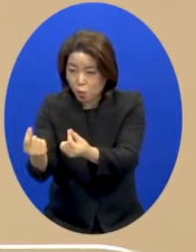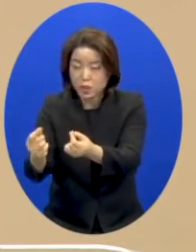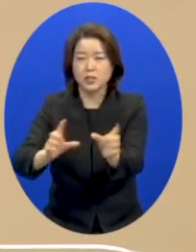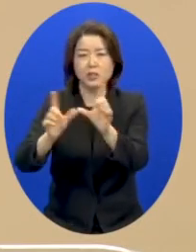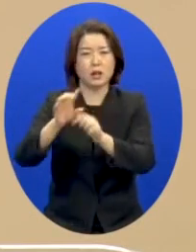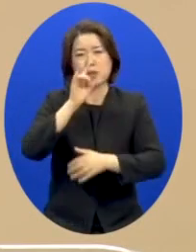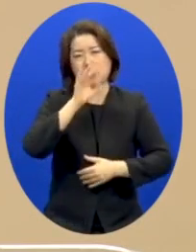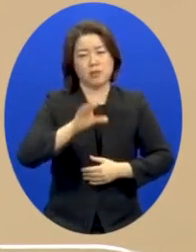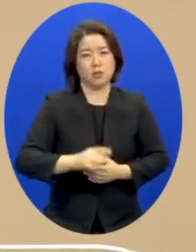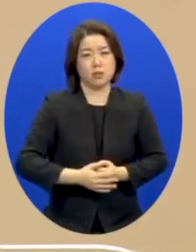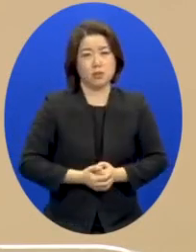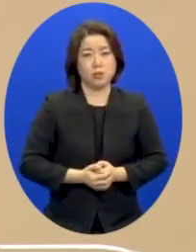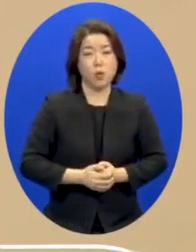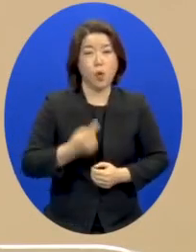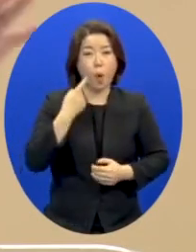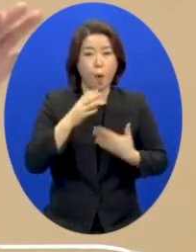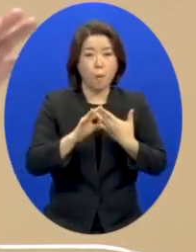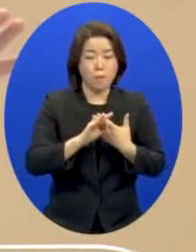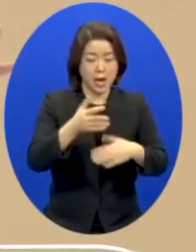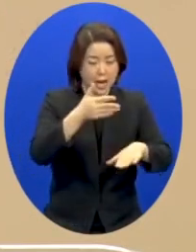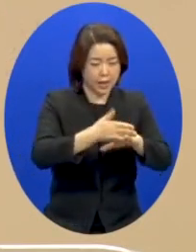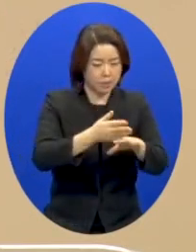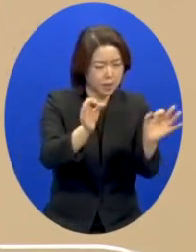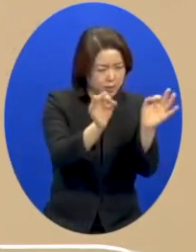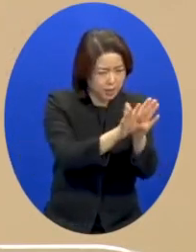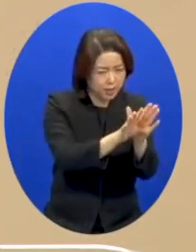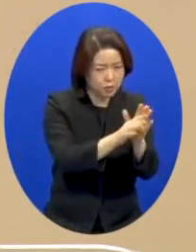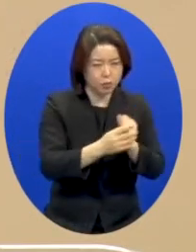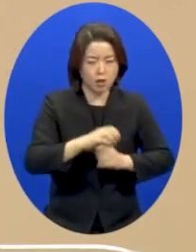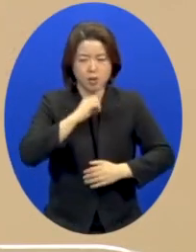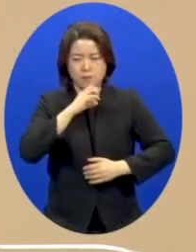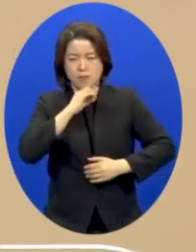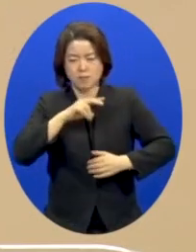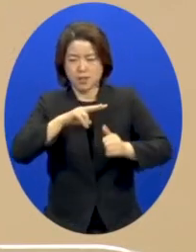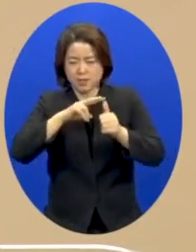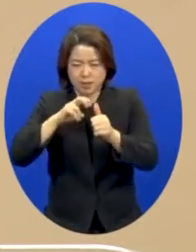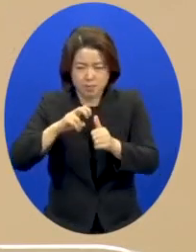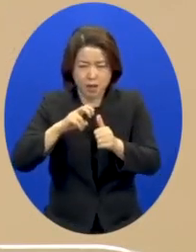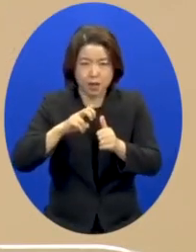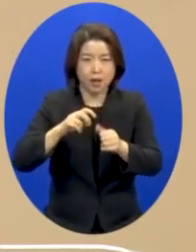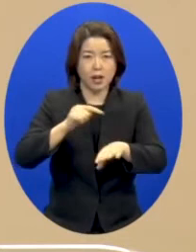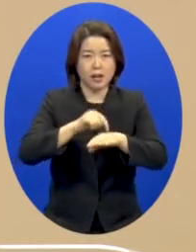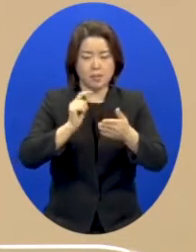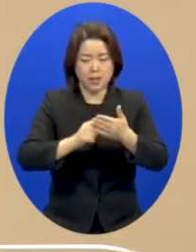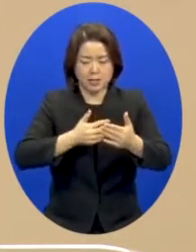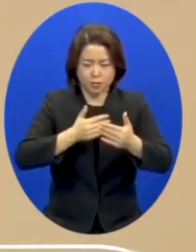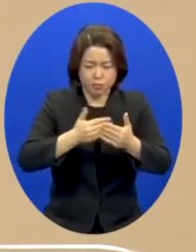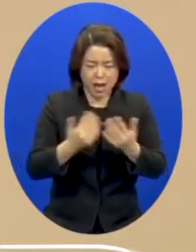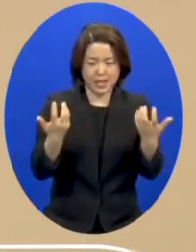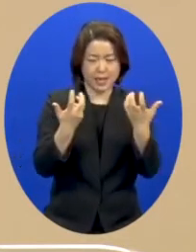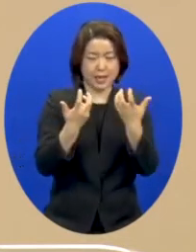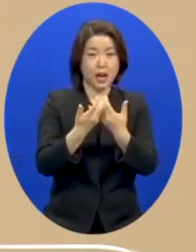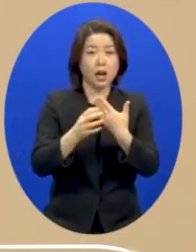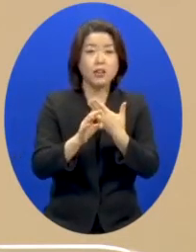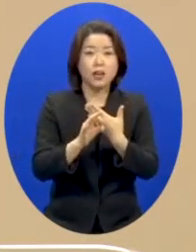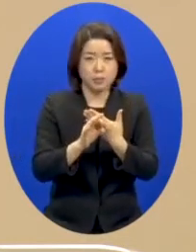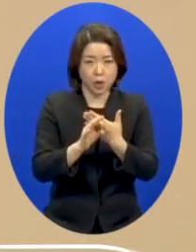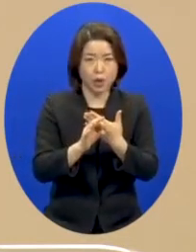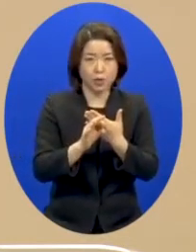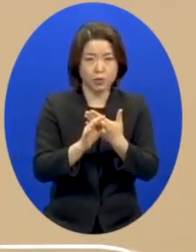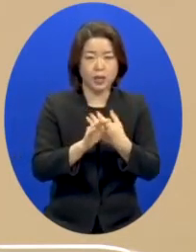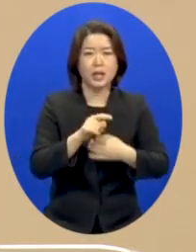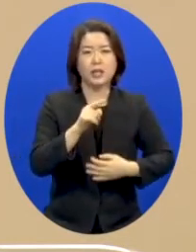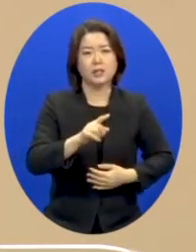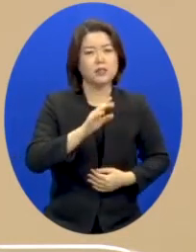됩니다. 만약에 감사가 사라지고 불평과 원망과 마음의 두려움이 가득 차다면